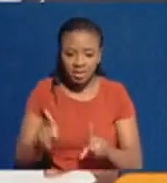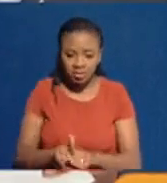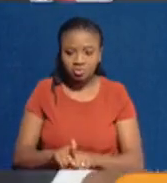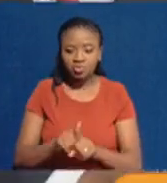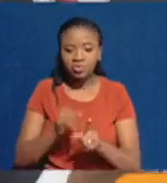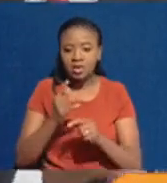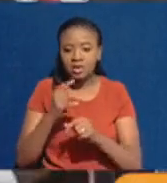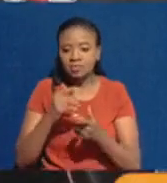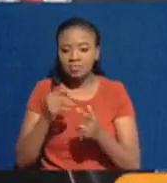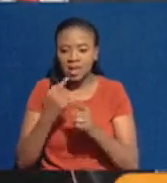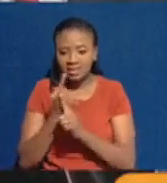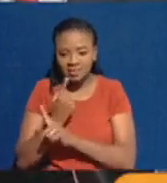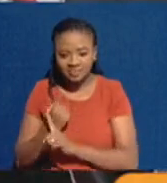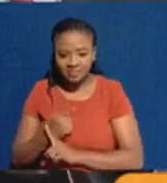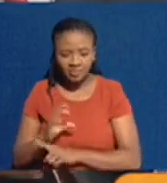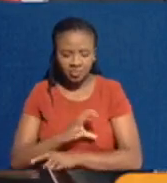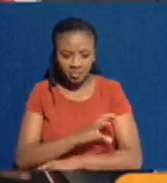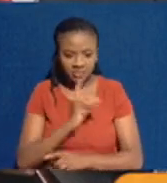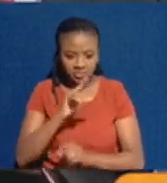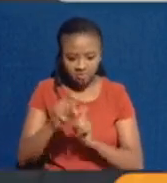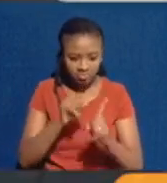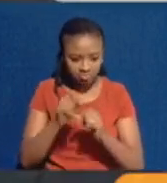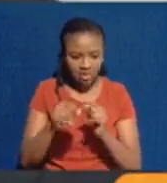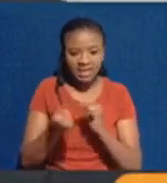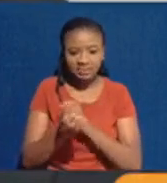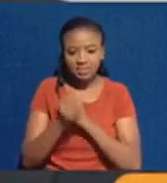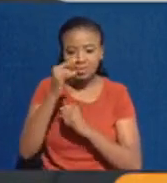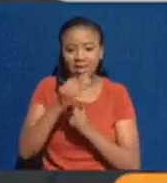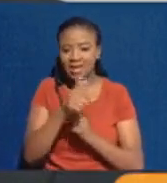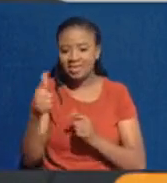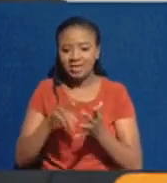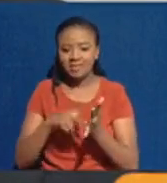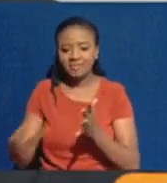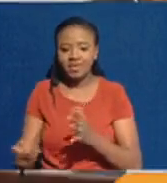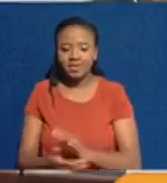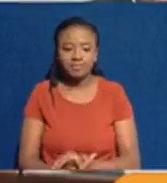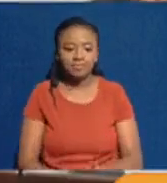walioteuliwa kwa mujibu wa sheria. Chemutai Goin, Runinga ya Citizen.